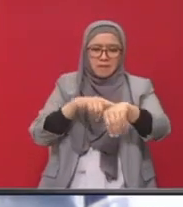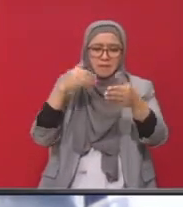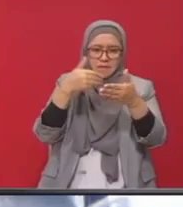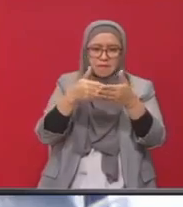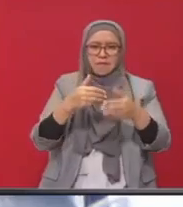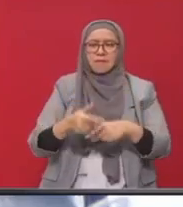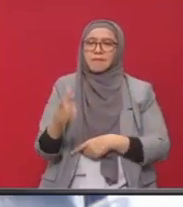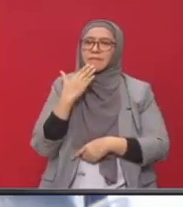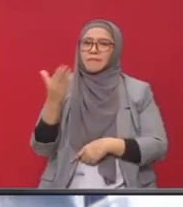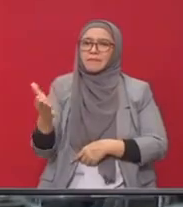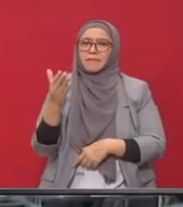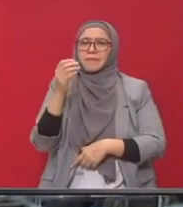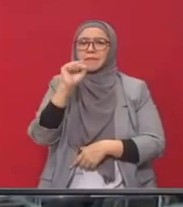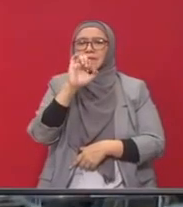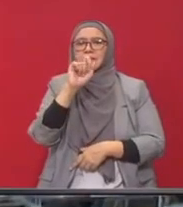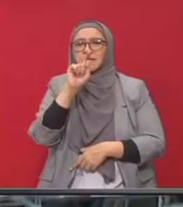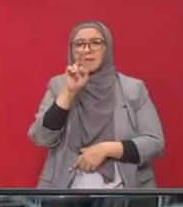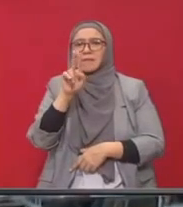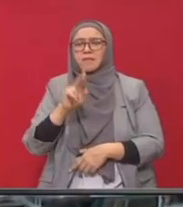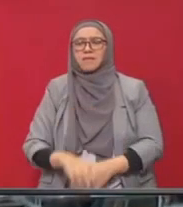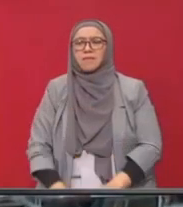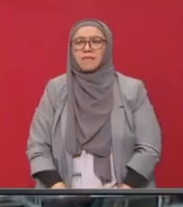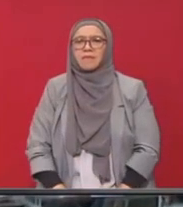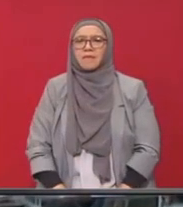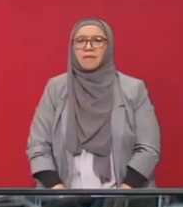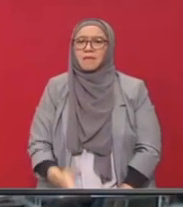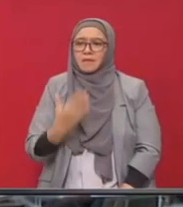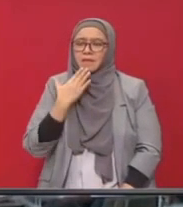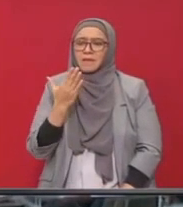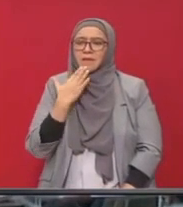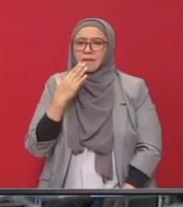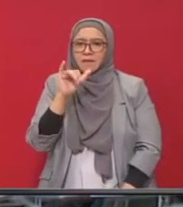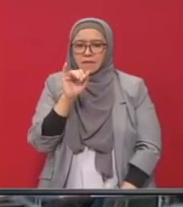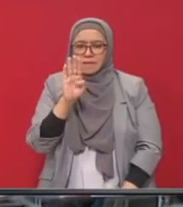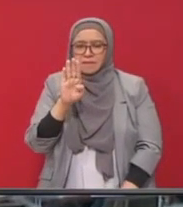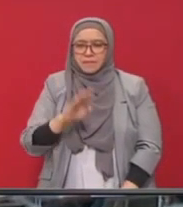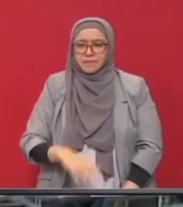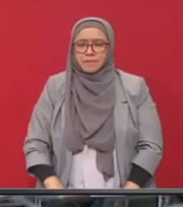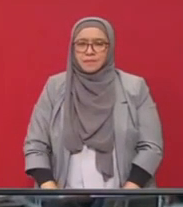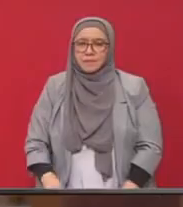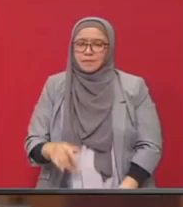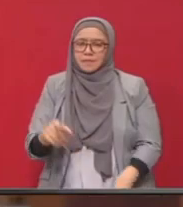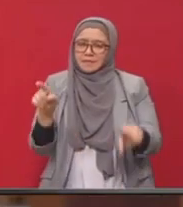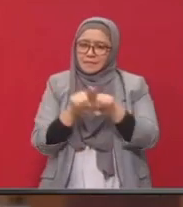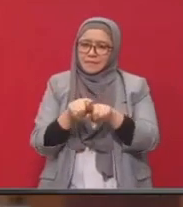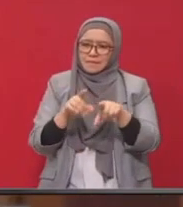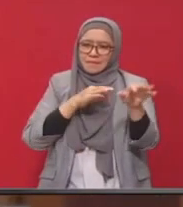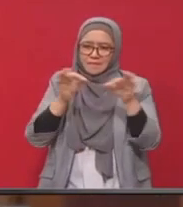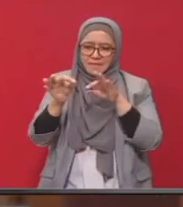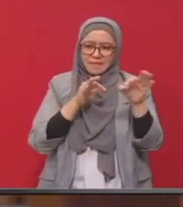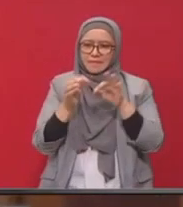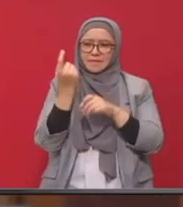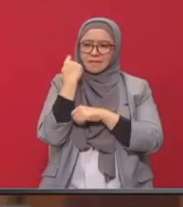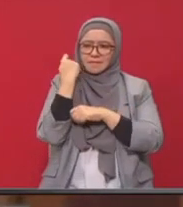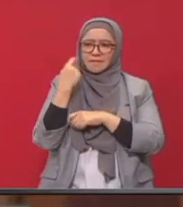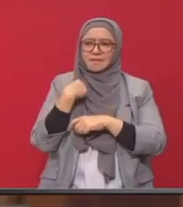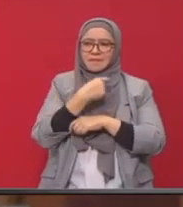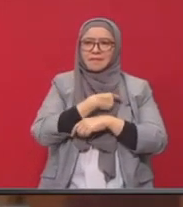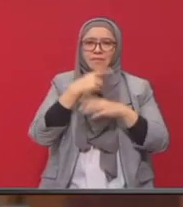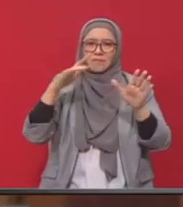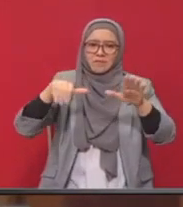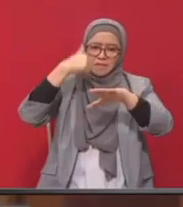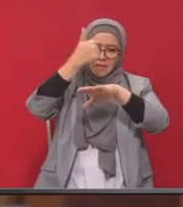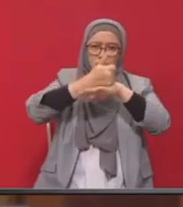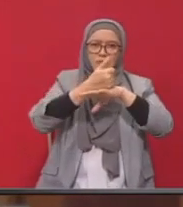WC batu sudah timbalan menteri Terima kasih yang hormat sebagaimana yang saya sebutkan tadi kita sudah